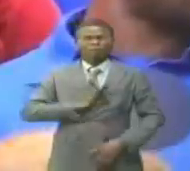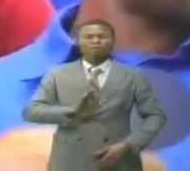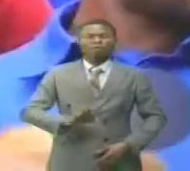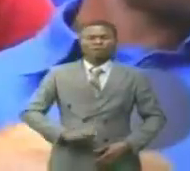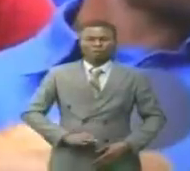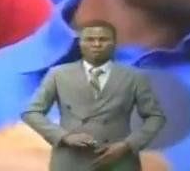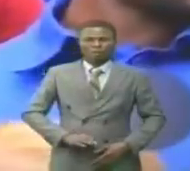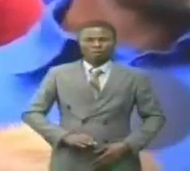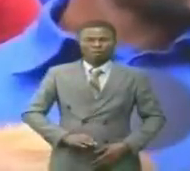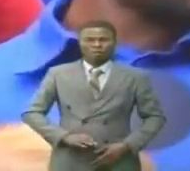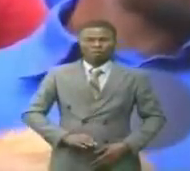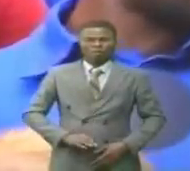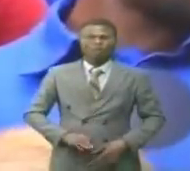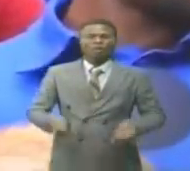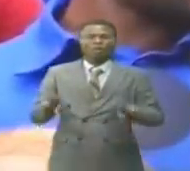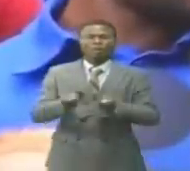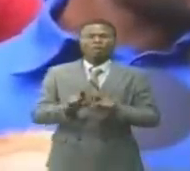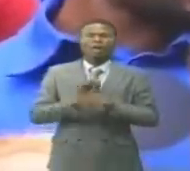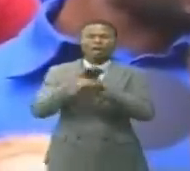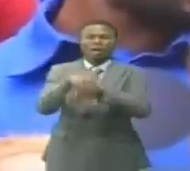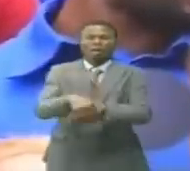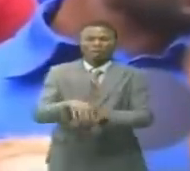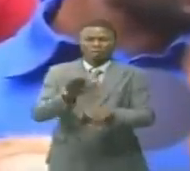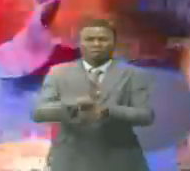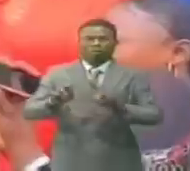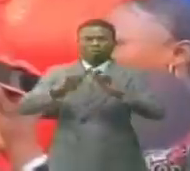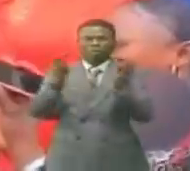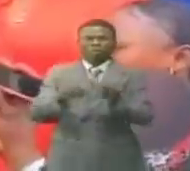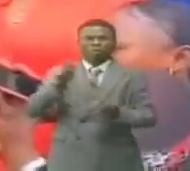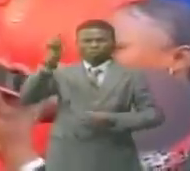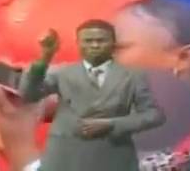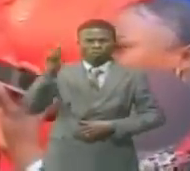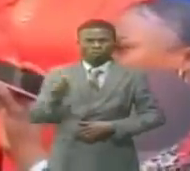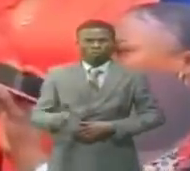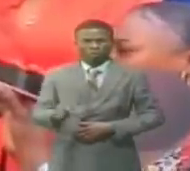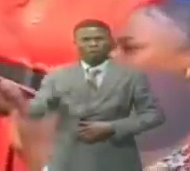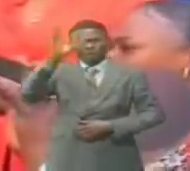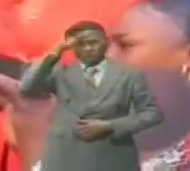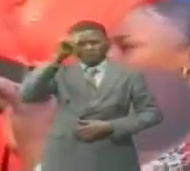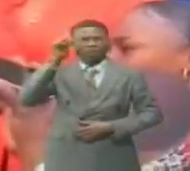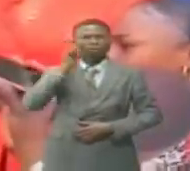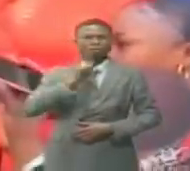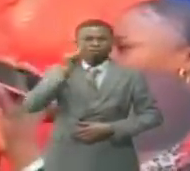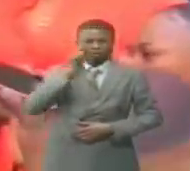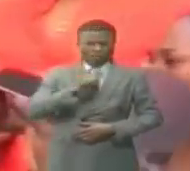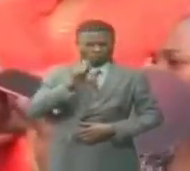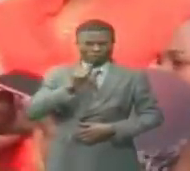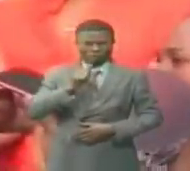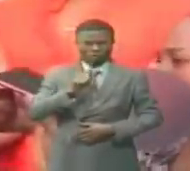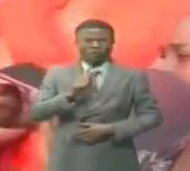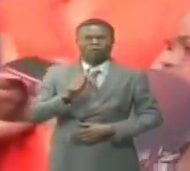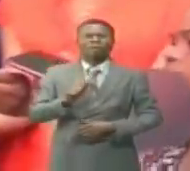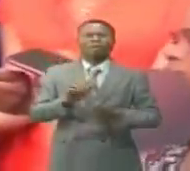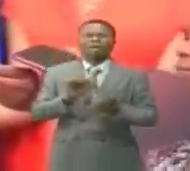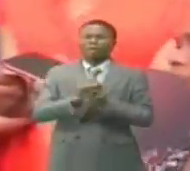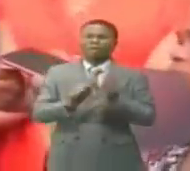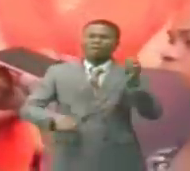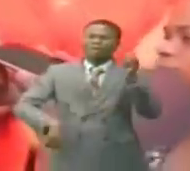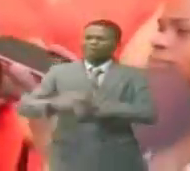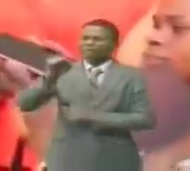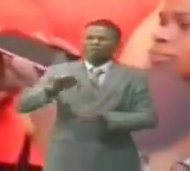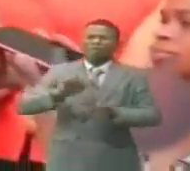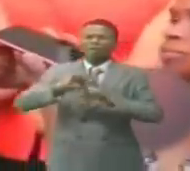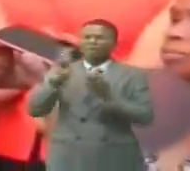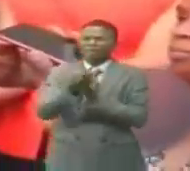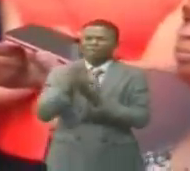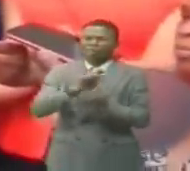Tshilombo, en s'enrôlant massivement, en bannissant la xénophobie, la stigmatisation de toutes les tribus